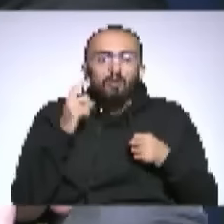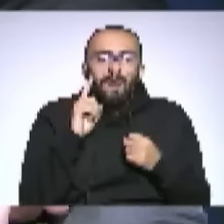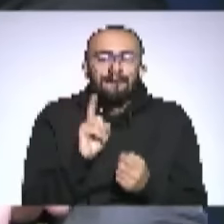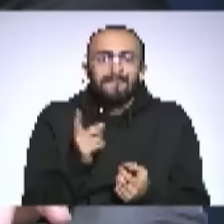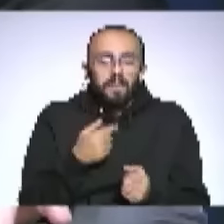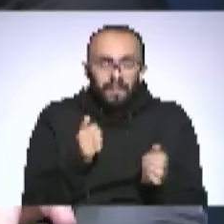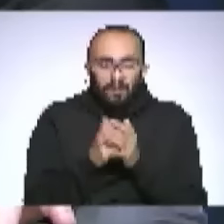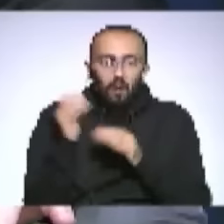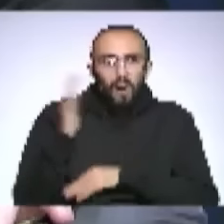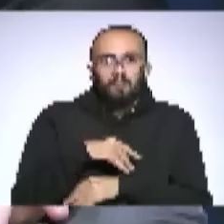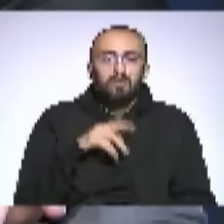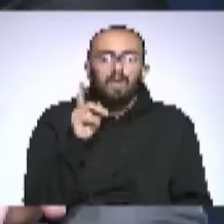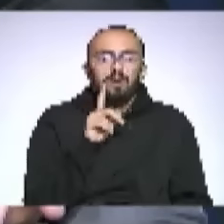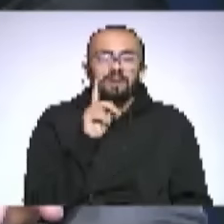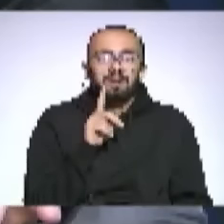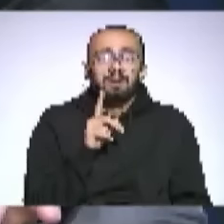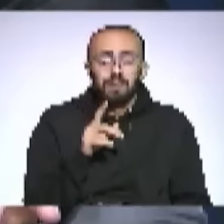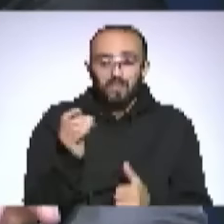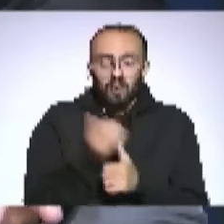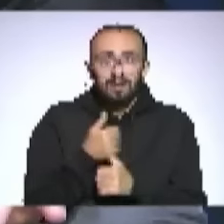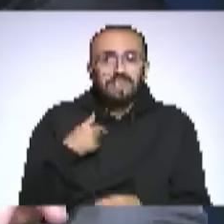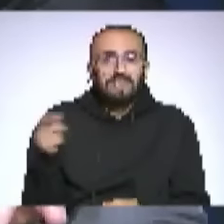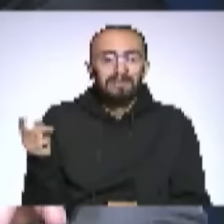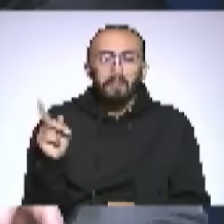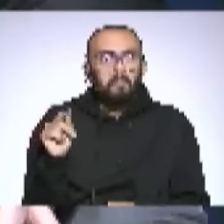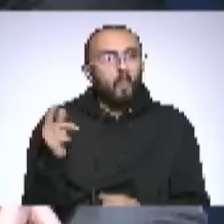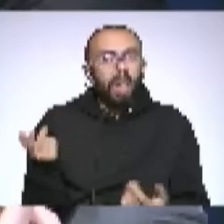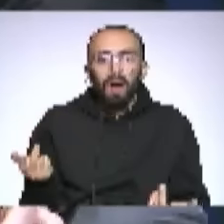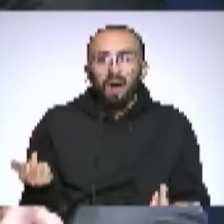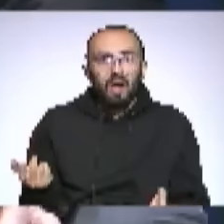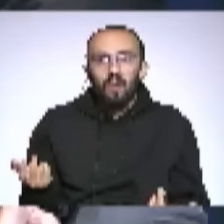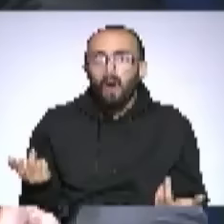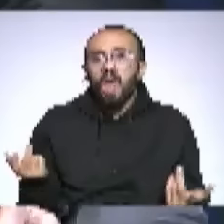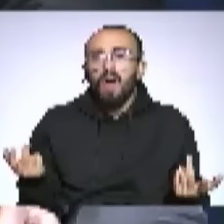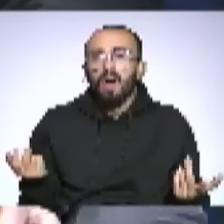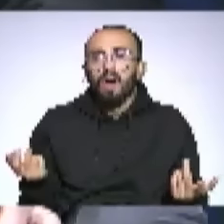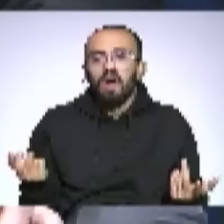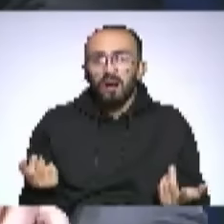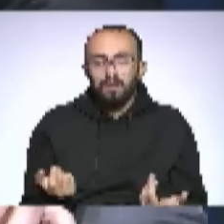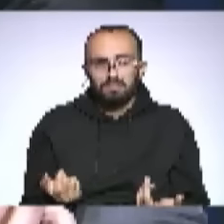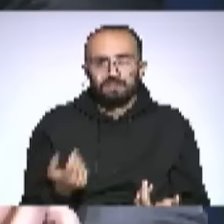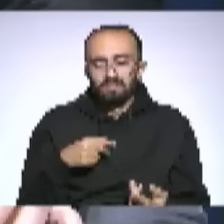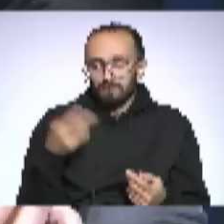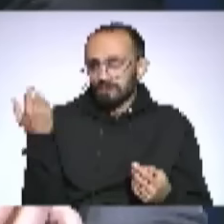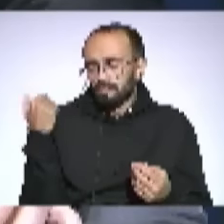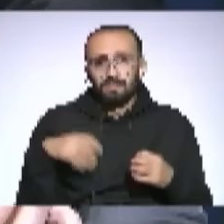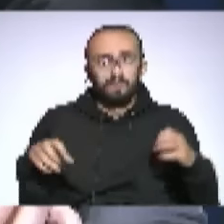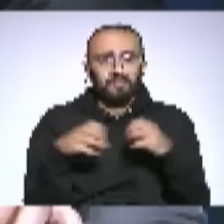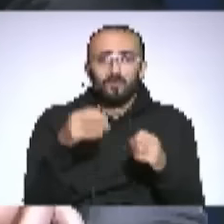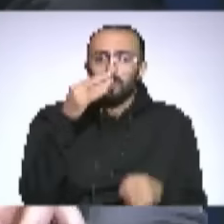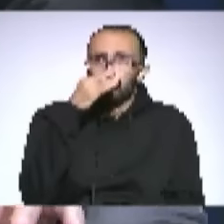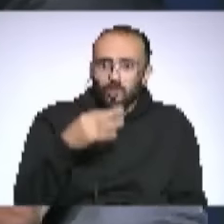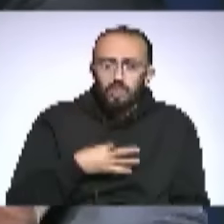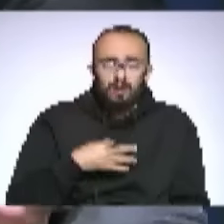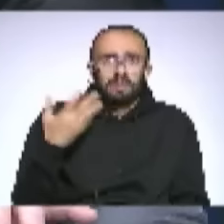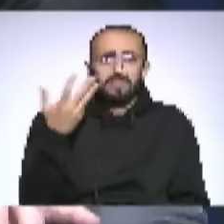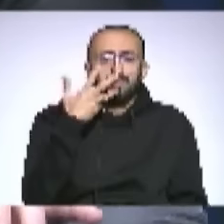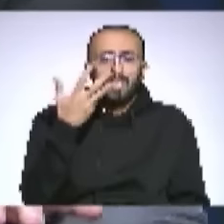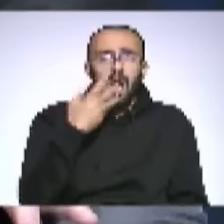بيتي لكن جوزي مش مقدر حاجه زي كده ابصط حاجه لسه الايام اللي فاتت دي متخانقين مع بعض شتمني وهزني